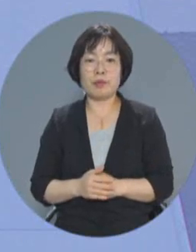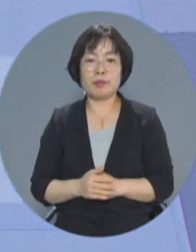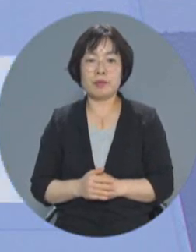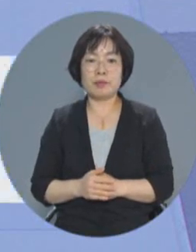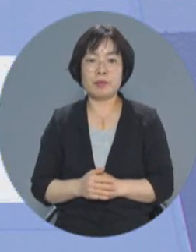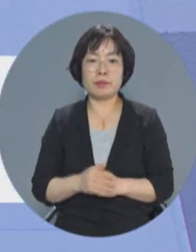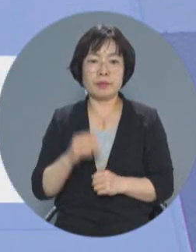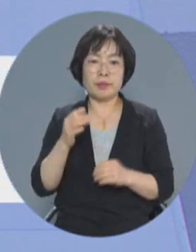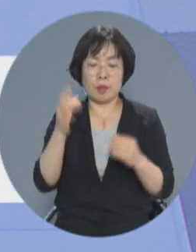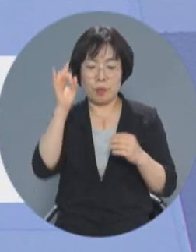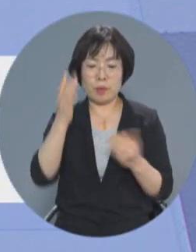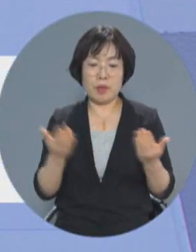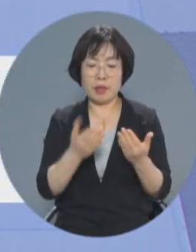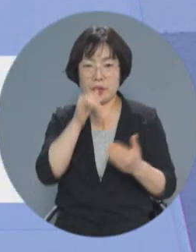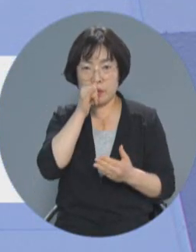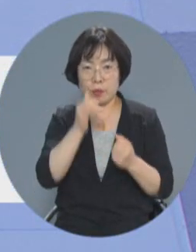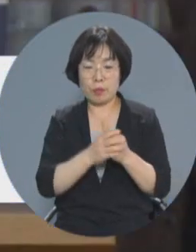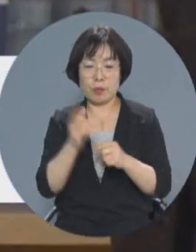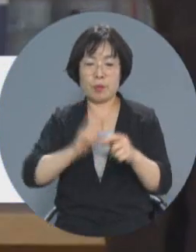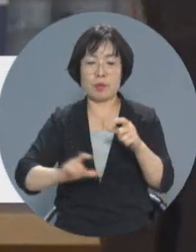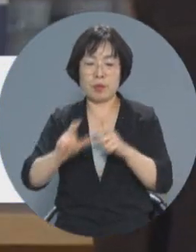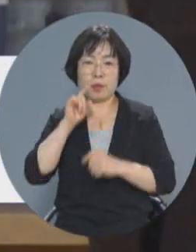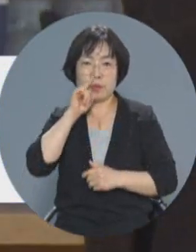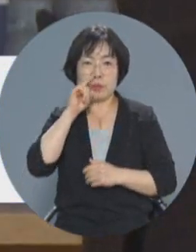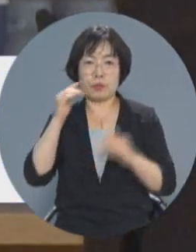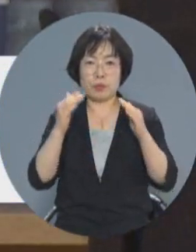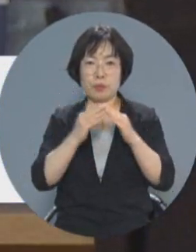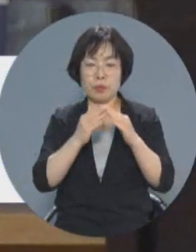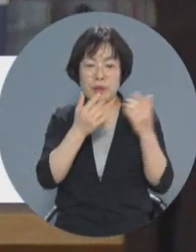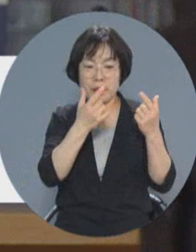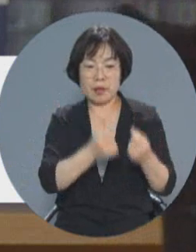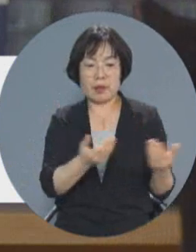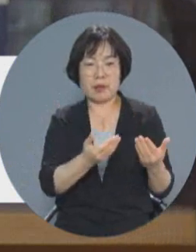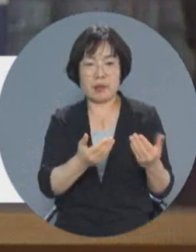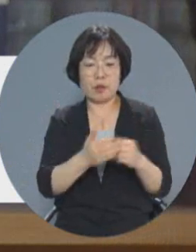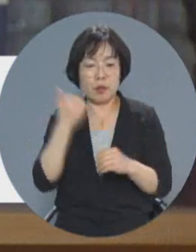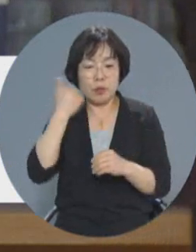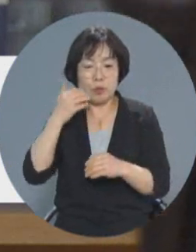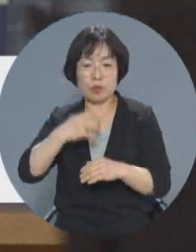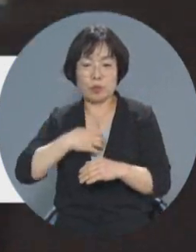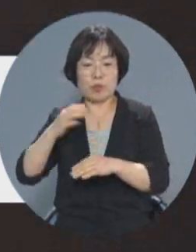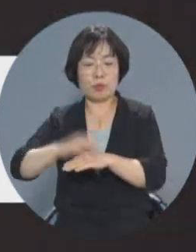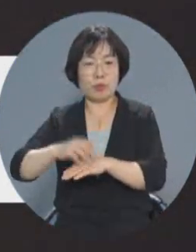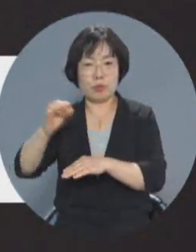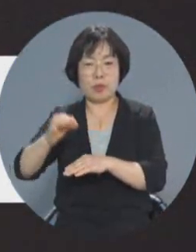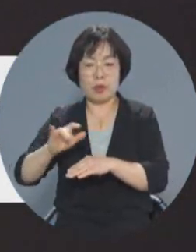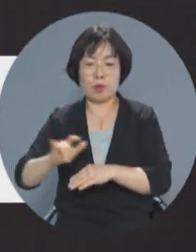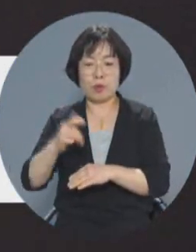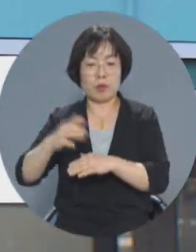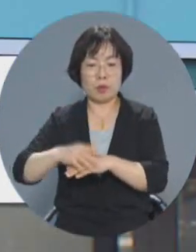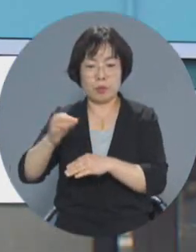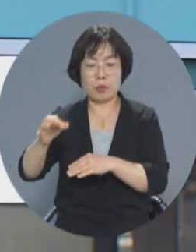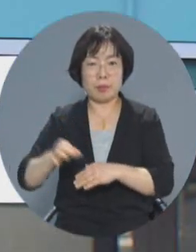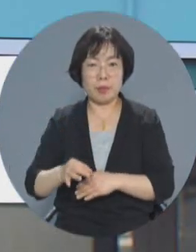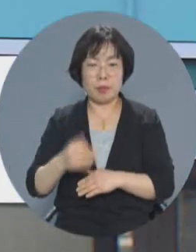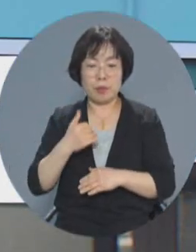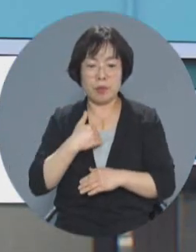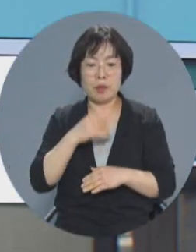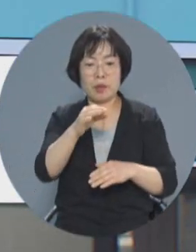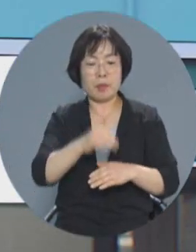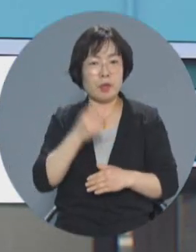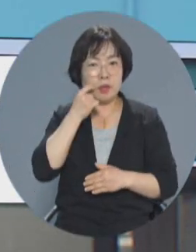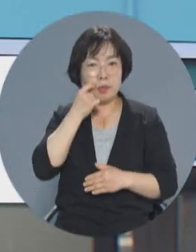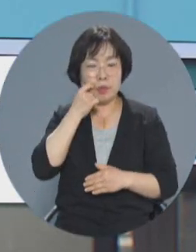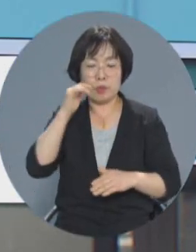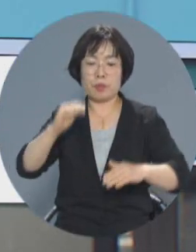코로나 진단검사 업무도 맡고 있습니다. 똑같은 일을 하지만 누구는 위험수당, 코로나19 수당을 받고 저희는 못 받는